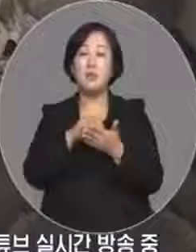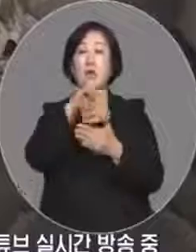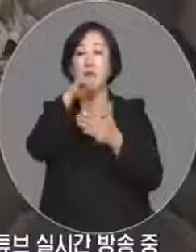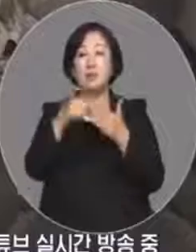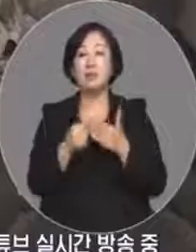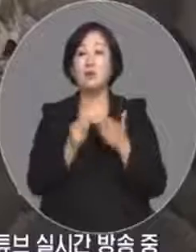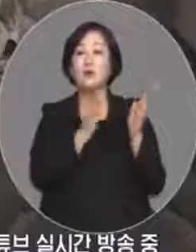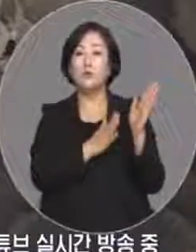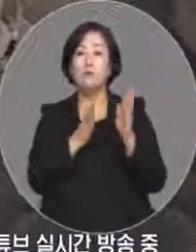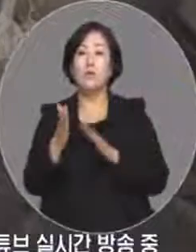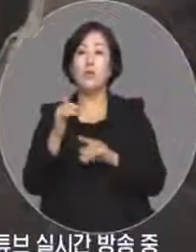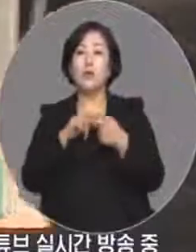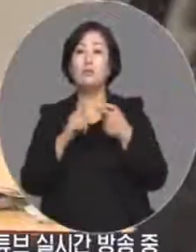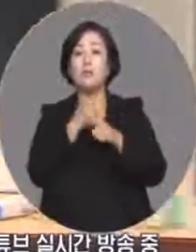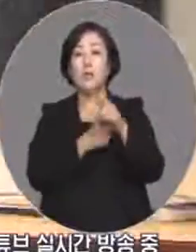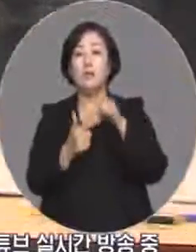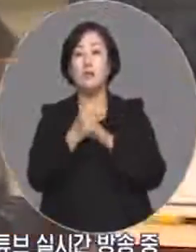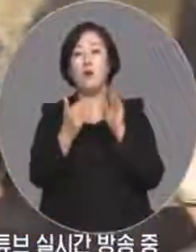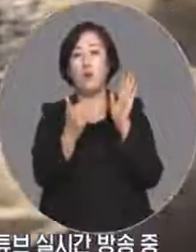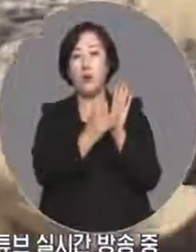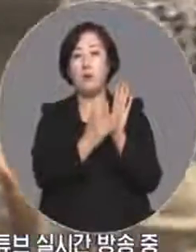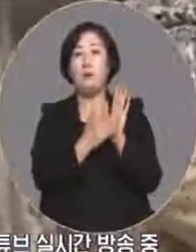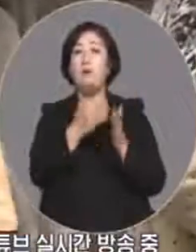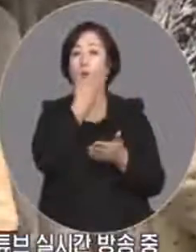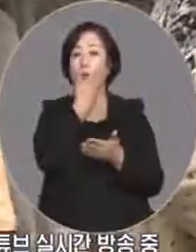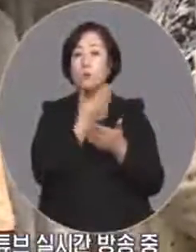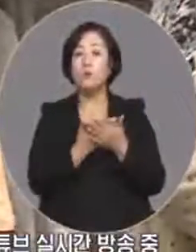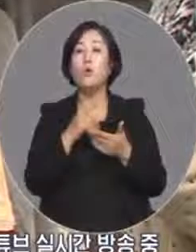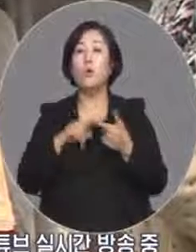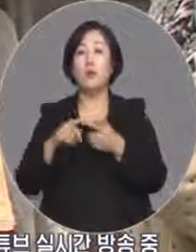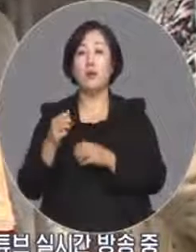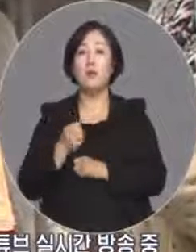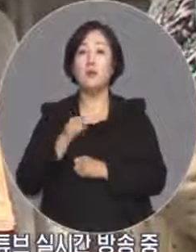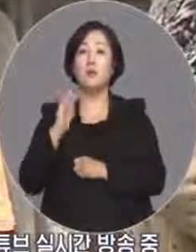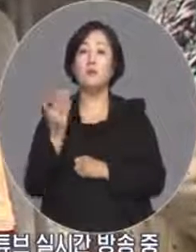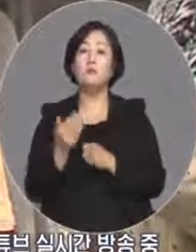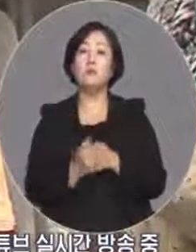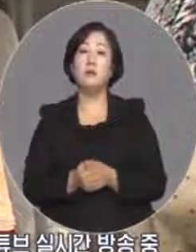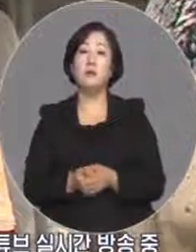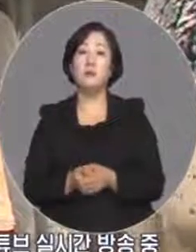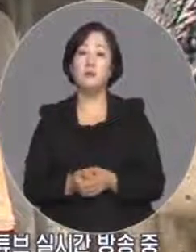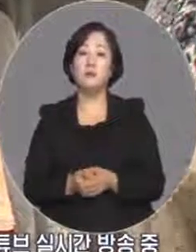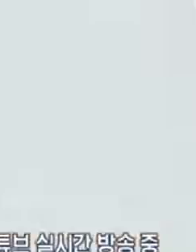계속되는 만큼 방역 수칙 준수는 필수입니다. UBC 뉴스 김희찬입니다.